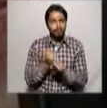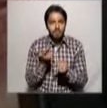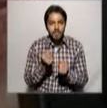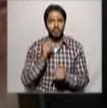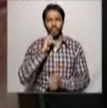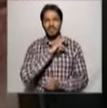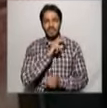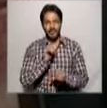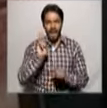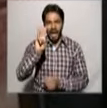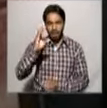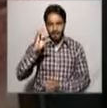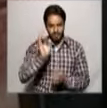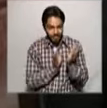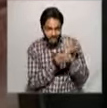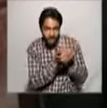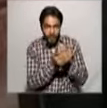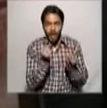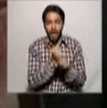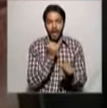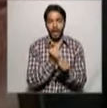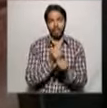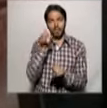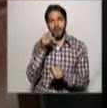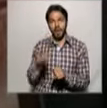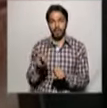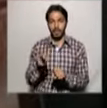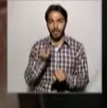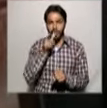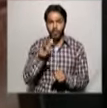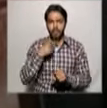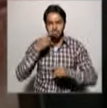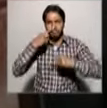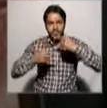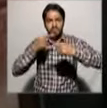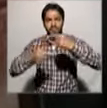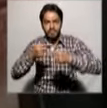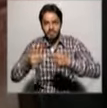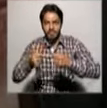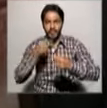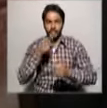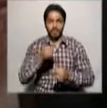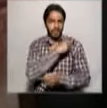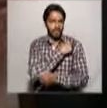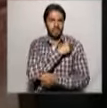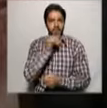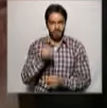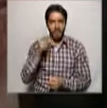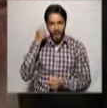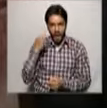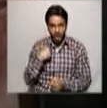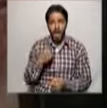ويصلي، فهل الصلاة باطلة؟ وهل يعيد الصلوات وإن لم يعد يعلم عددها؟ أرجو الإجابة لأنه لم